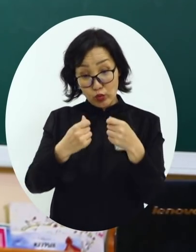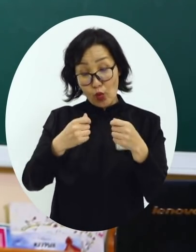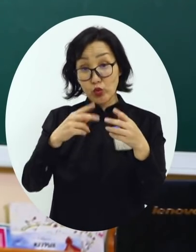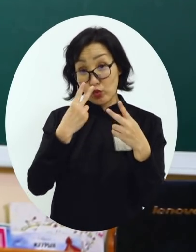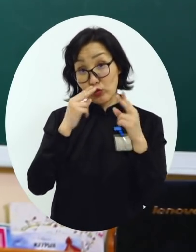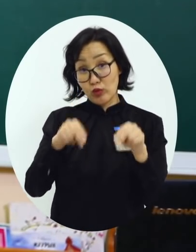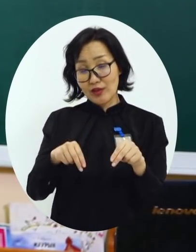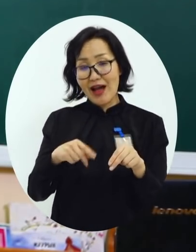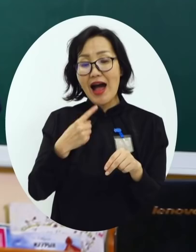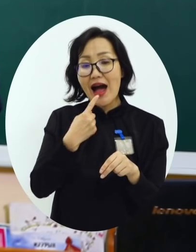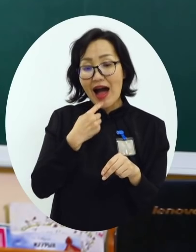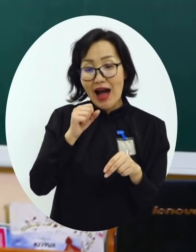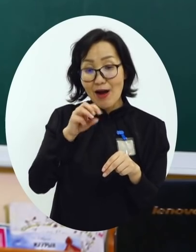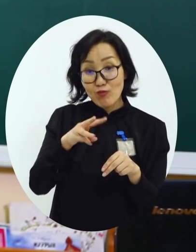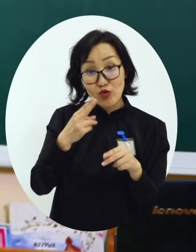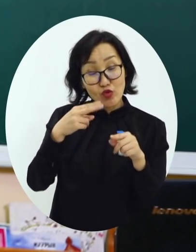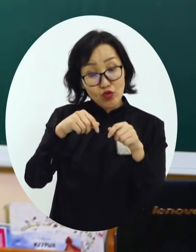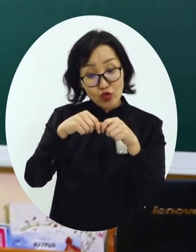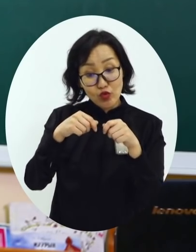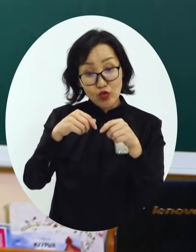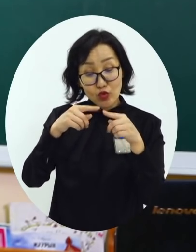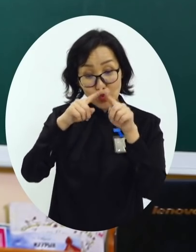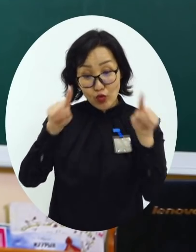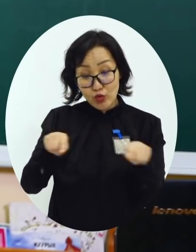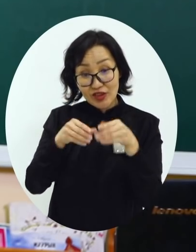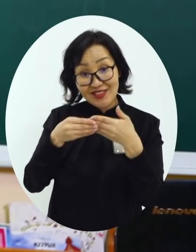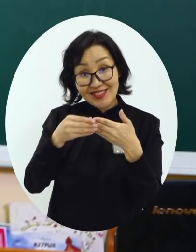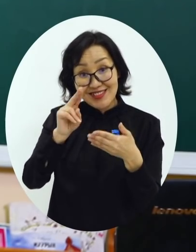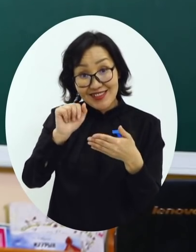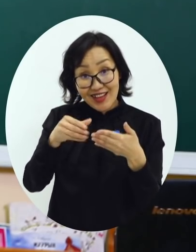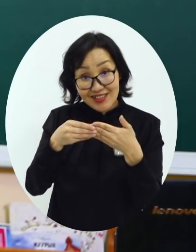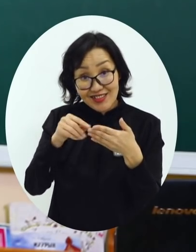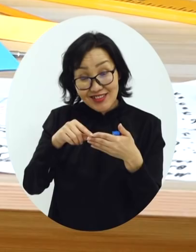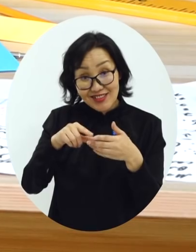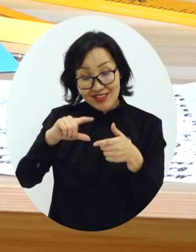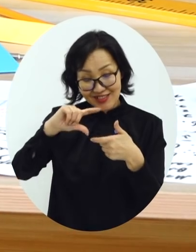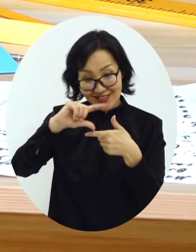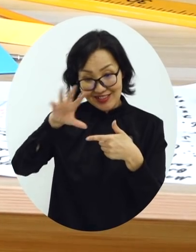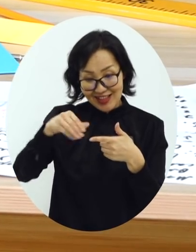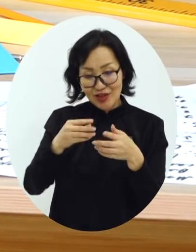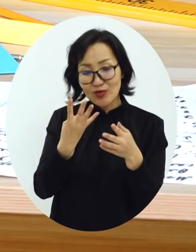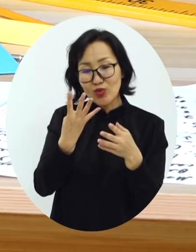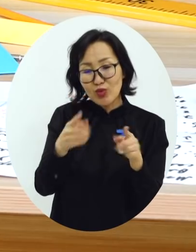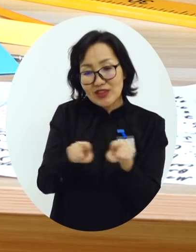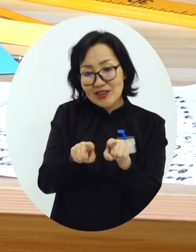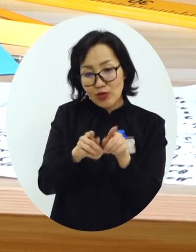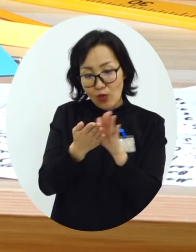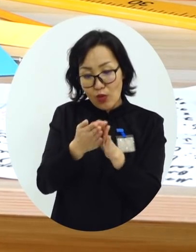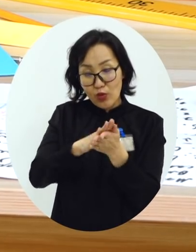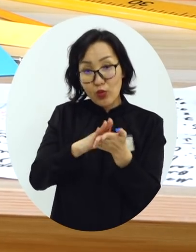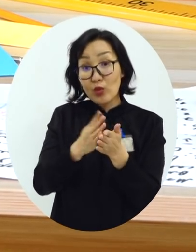өгье. Ам дөрвөлжин цаас аваад, за, ам дөрвөлжин цаасаа дөрвөн тэнцүү нуглаад,